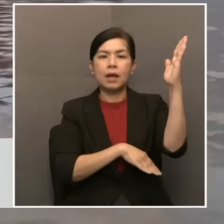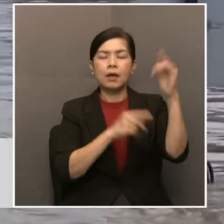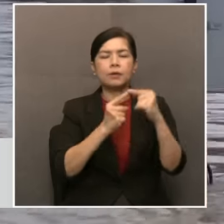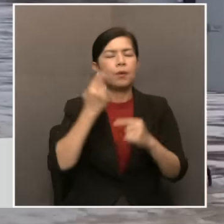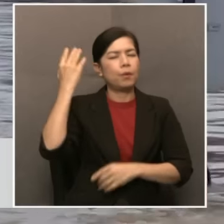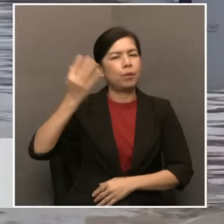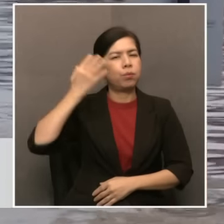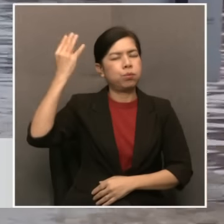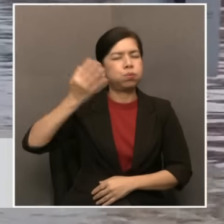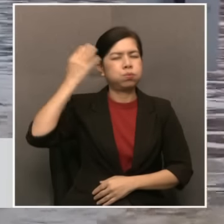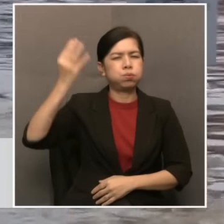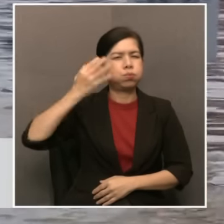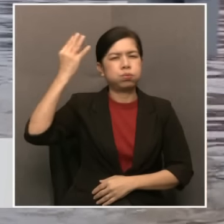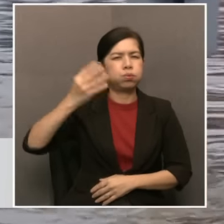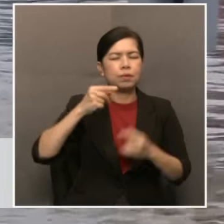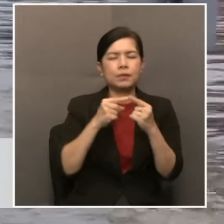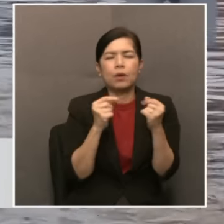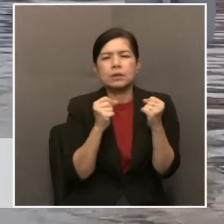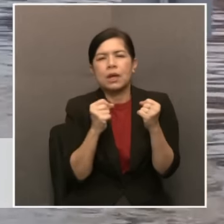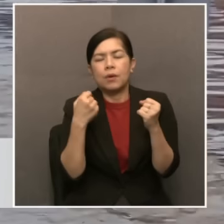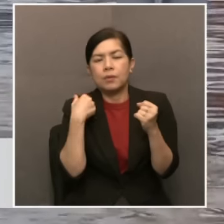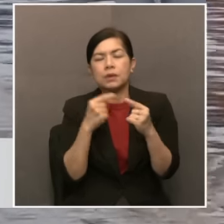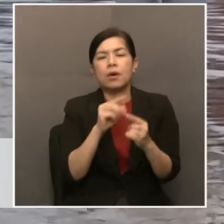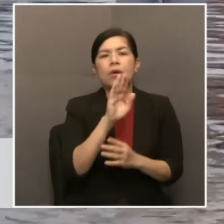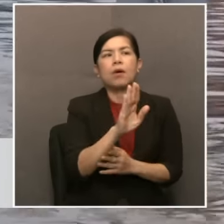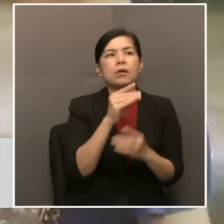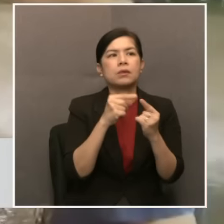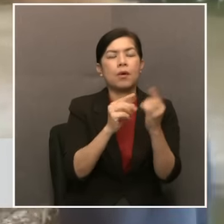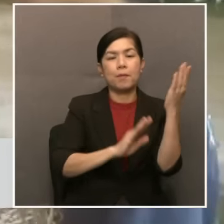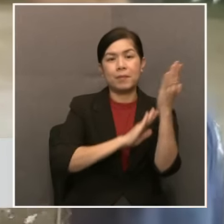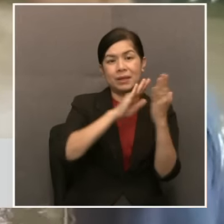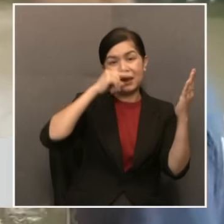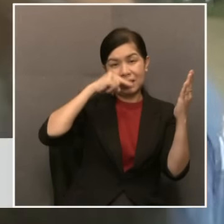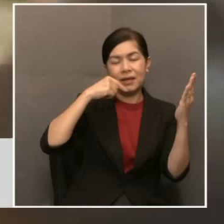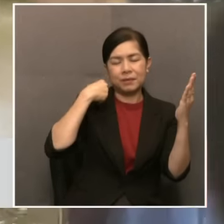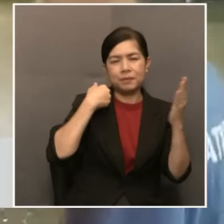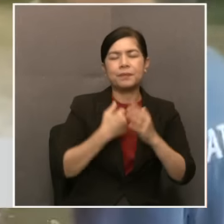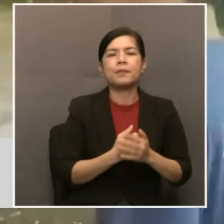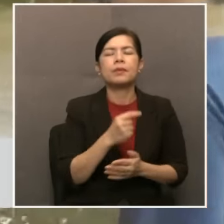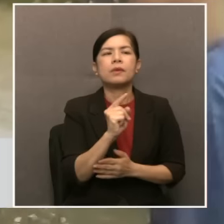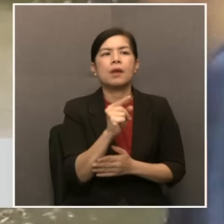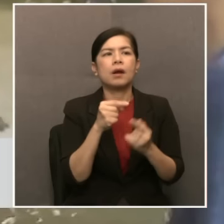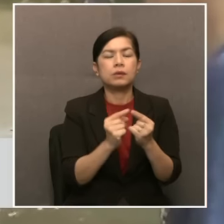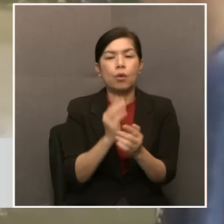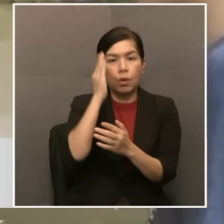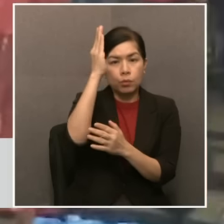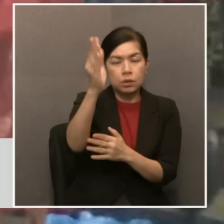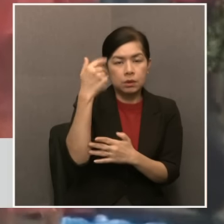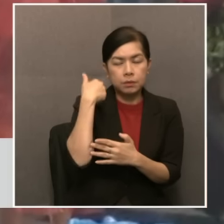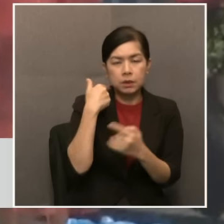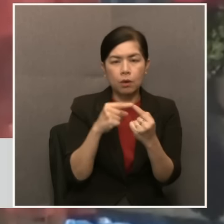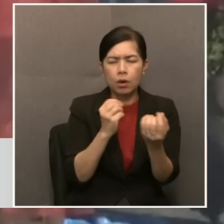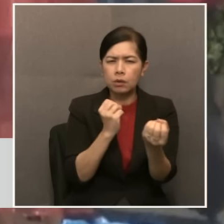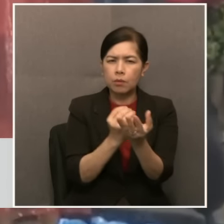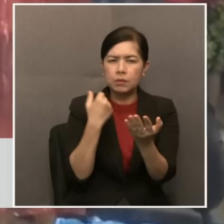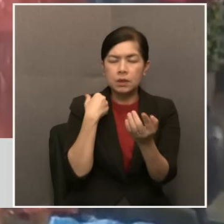ยตอนล่างอากาศหนาวเย็นบริเวณประเทศไทยตอนบนซึ่งจะมีผลกระทบจนถึงวันพรุ่งนี้30พฤศจิ